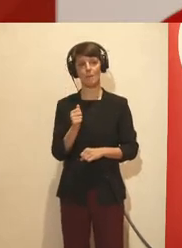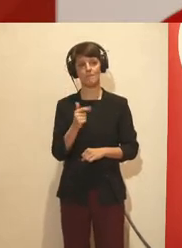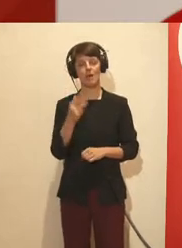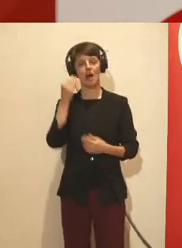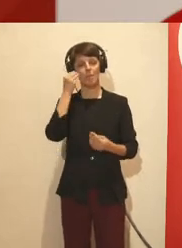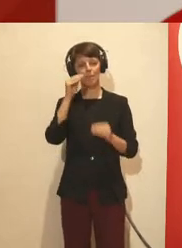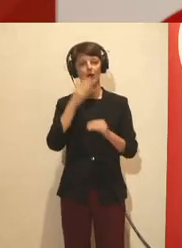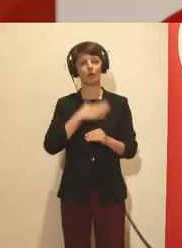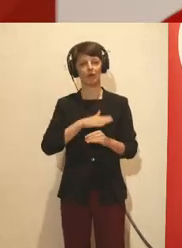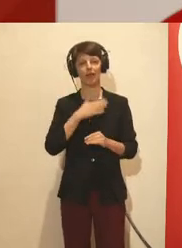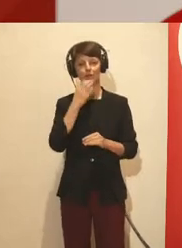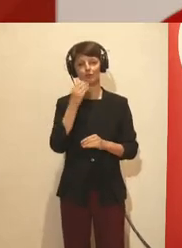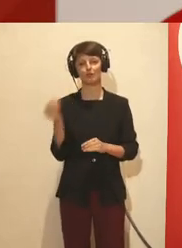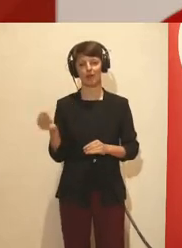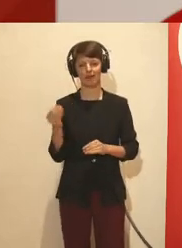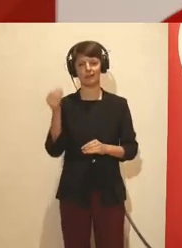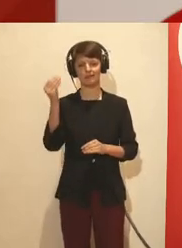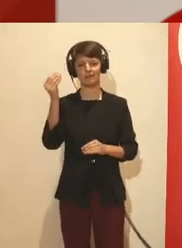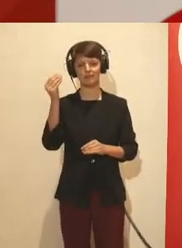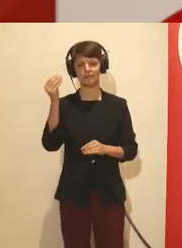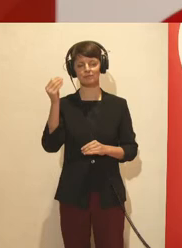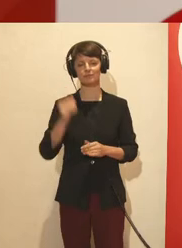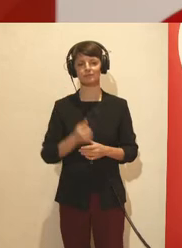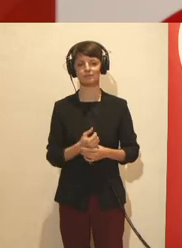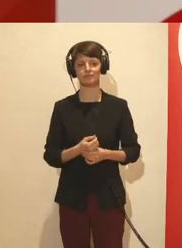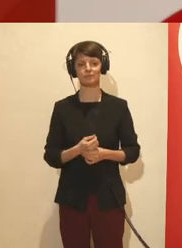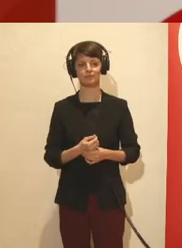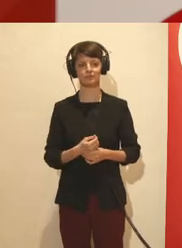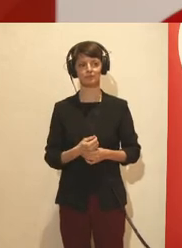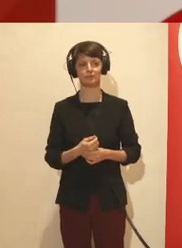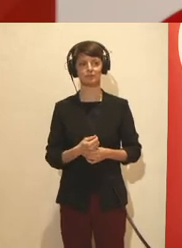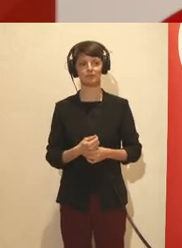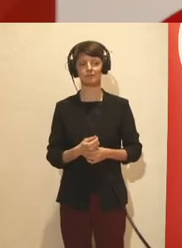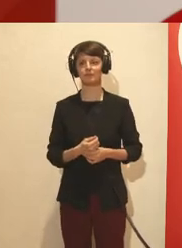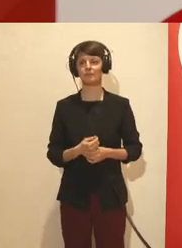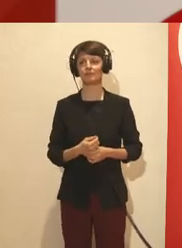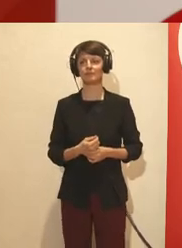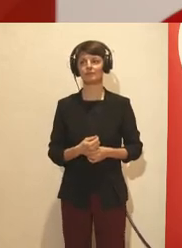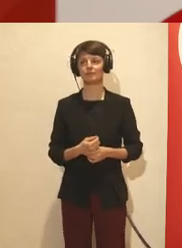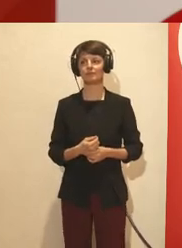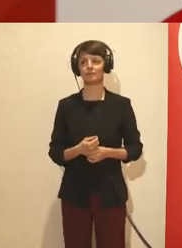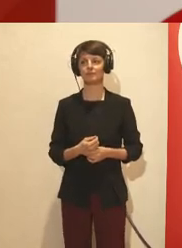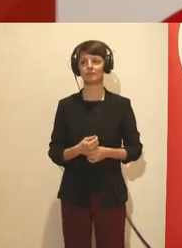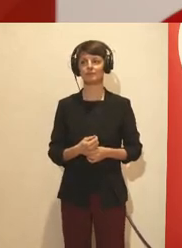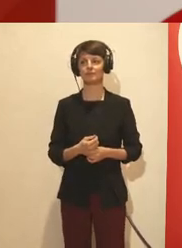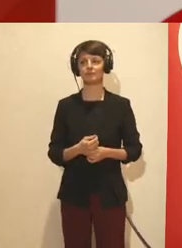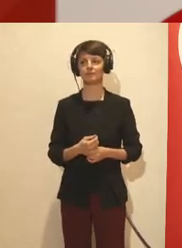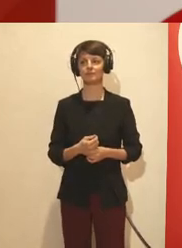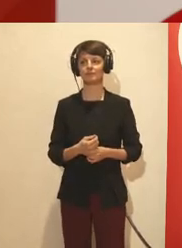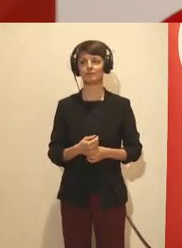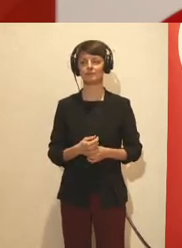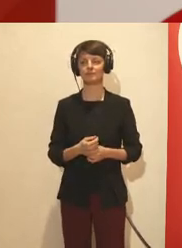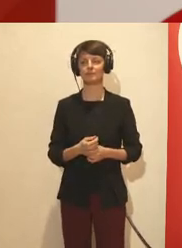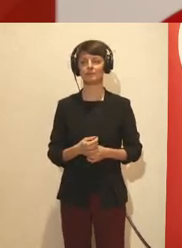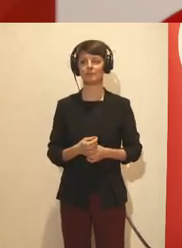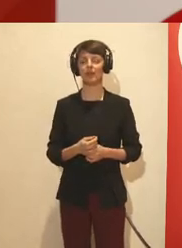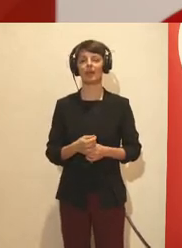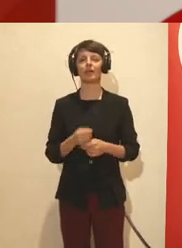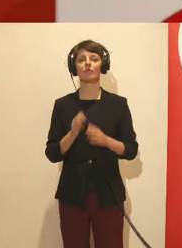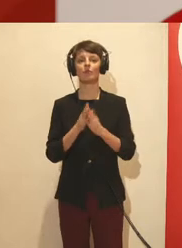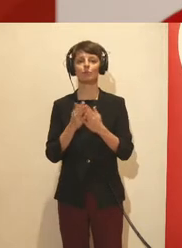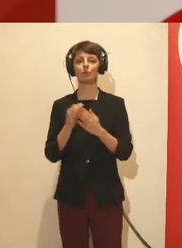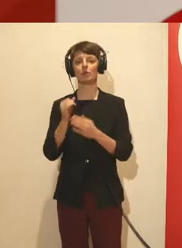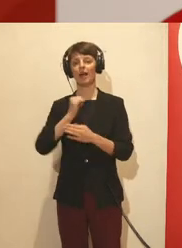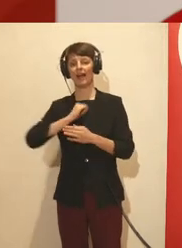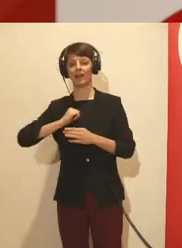ergänzen das erste ist es hat mir noch nie gefallen übrigens weder in den büchern büchern rechter noch linke